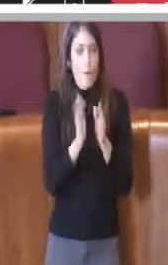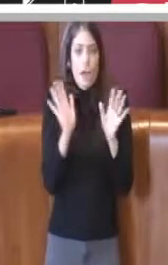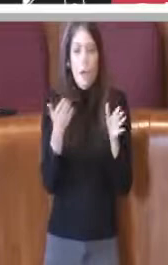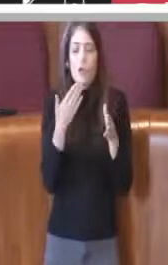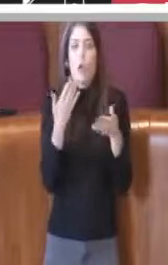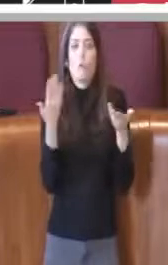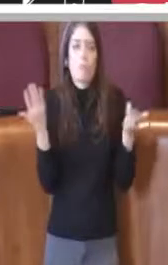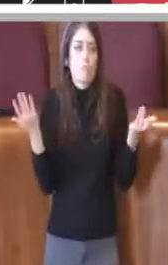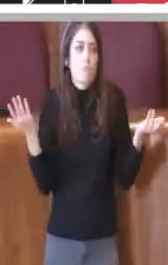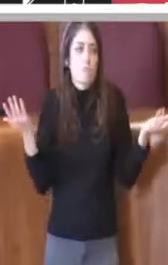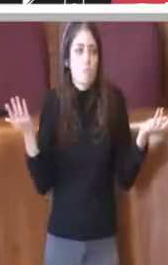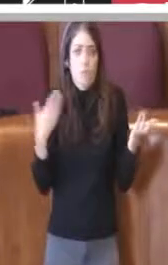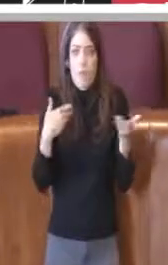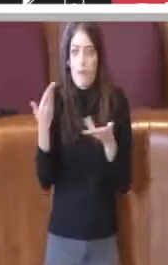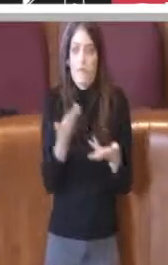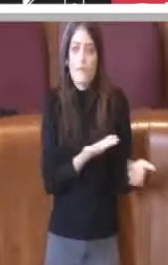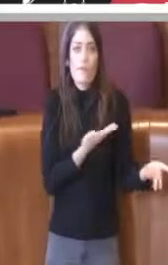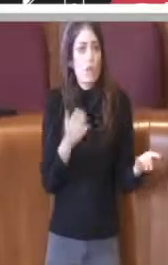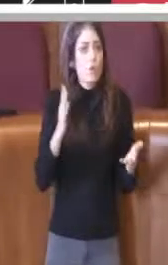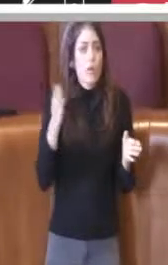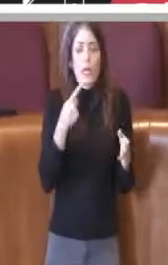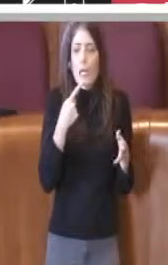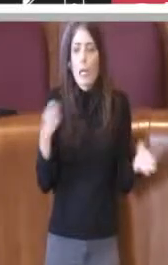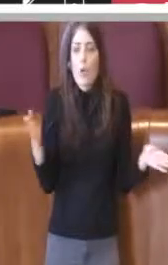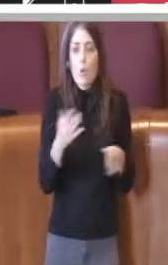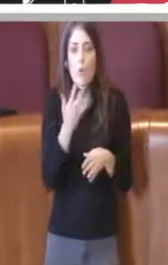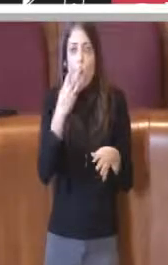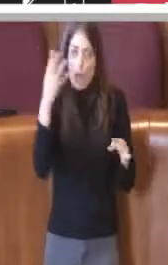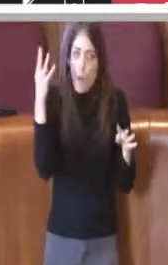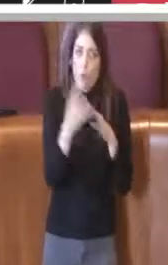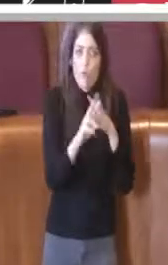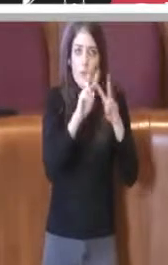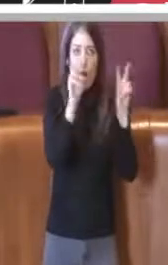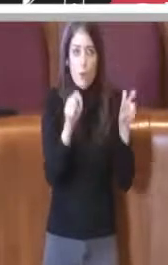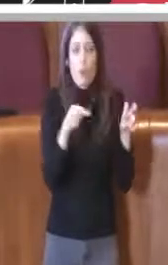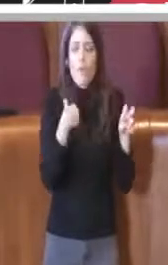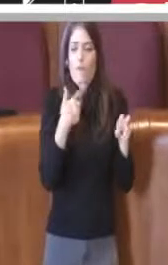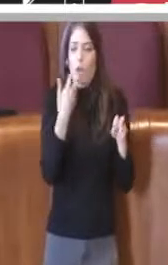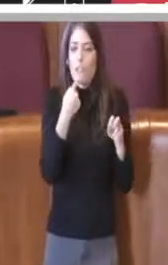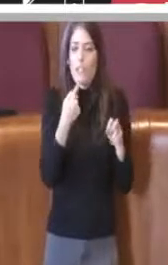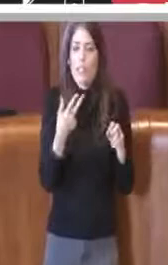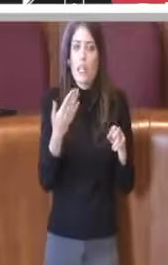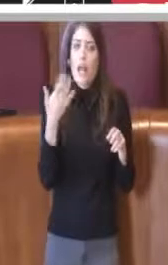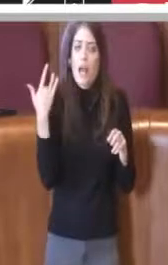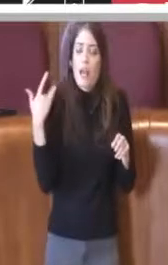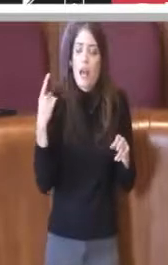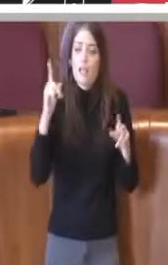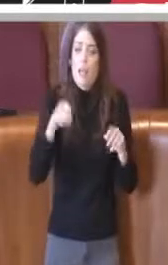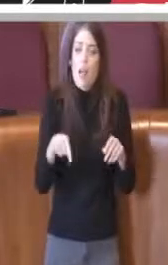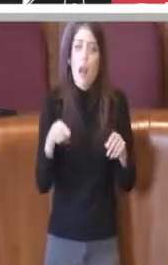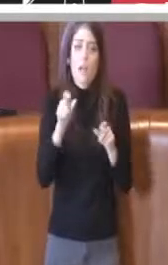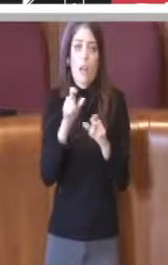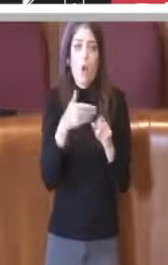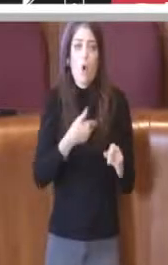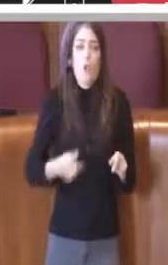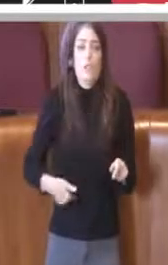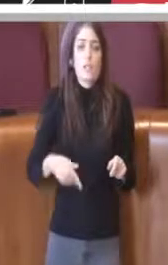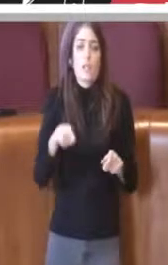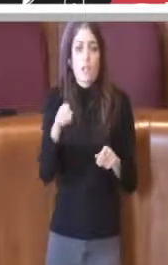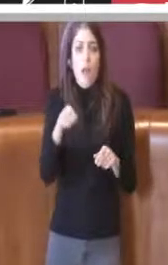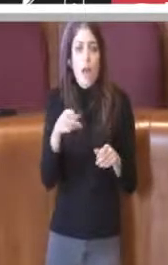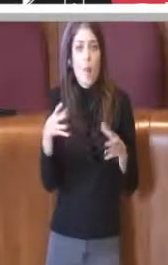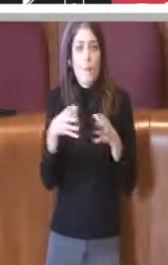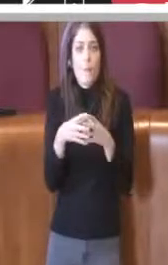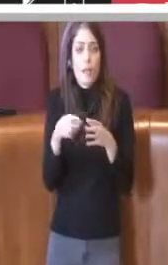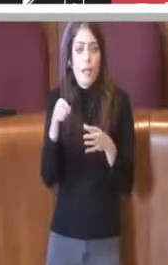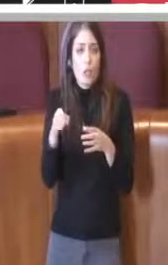tutti quelli che hanno necessità e voglia di approfondire e ringrazio anche i consiglieri del partito democratico per aver portato quell'ordine del